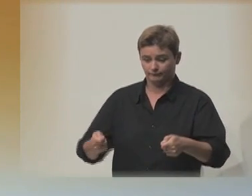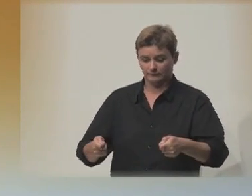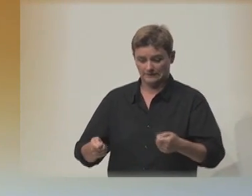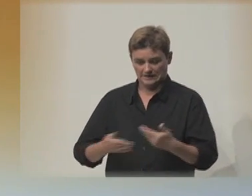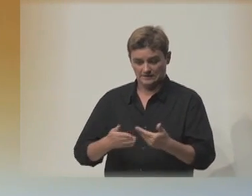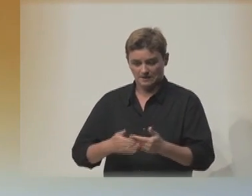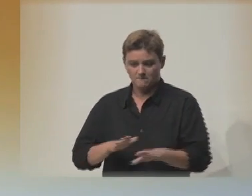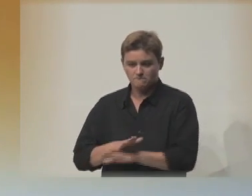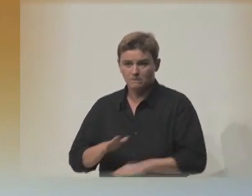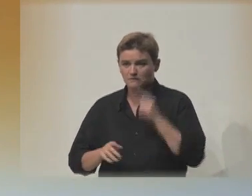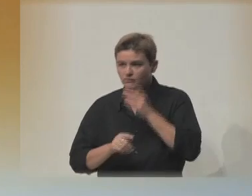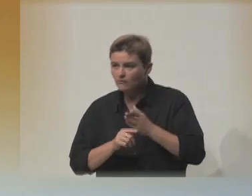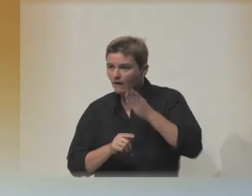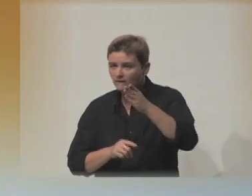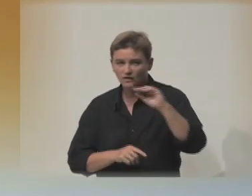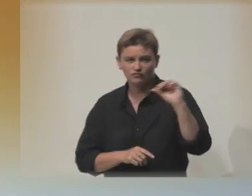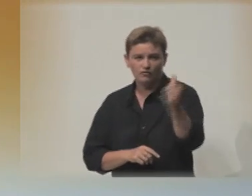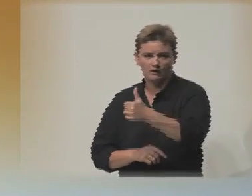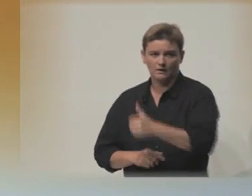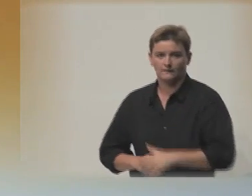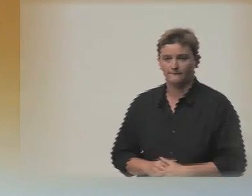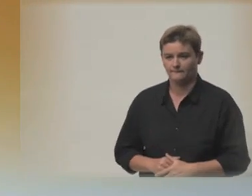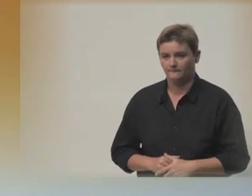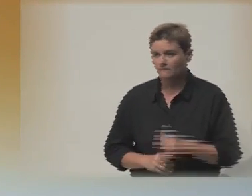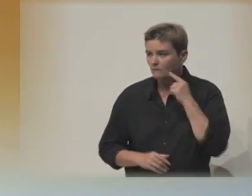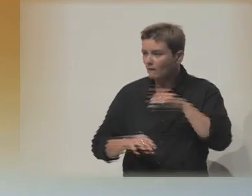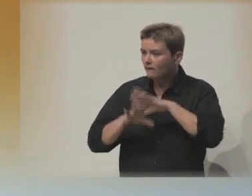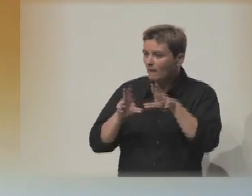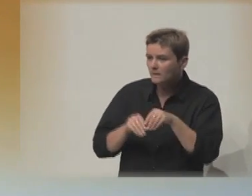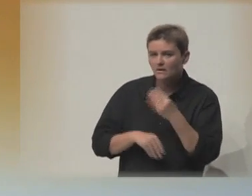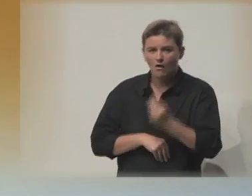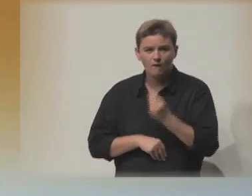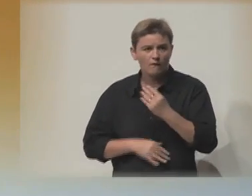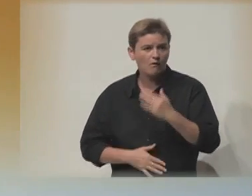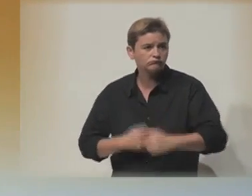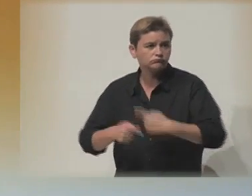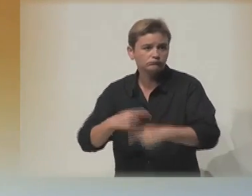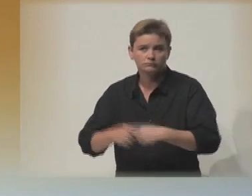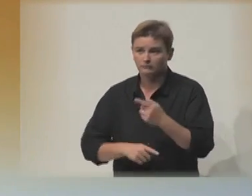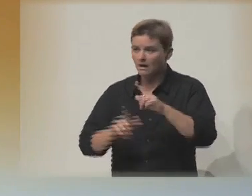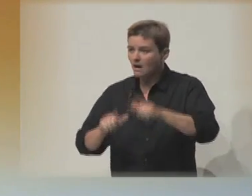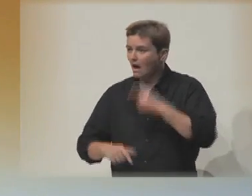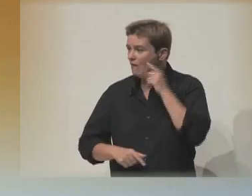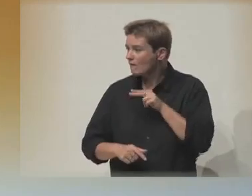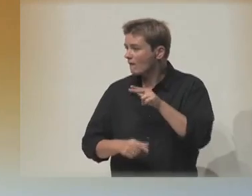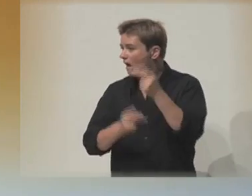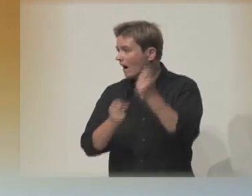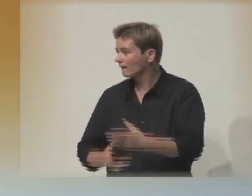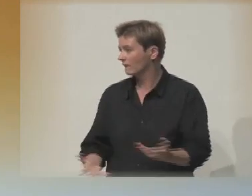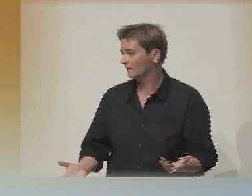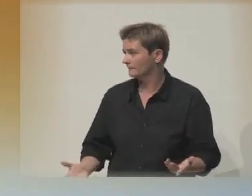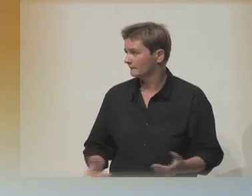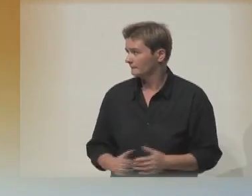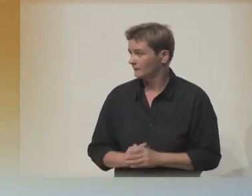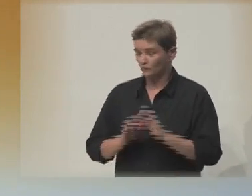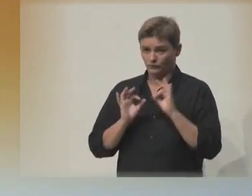de l'avenir de chacun d'entre nous, de chacune de nos familles, de chacun des enfants qui sont là ou qui viendront. Et